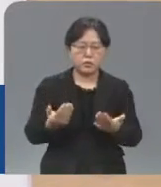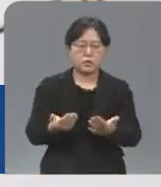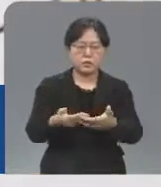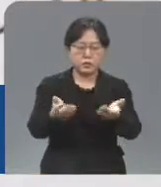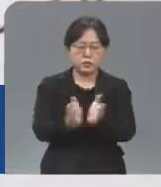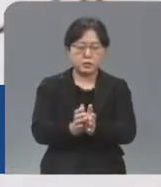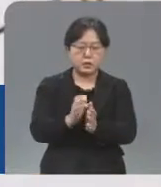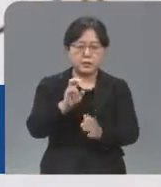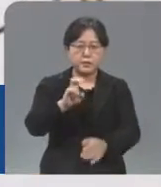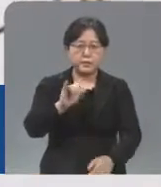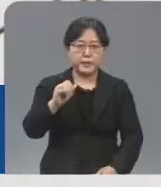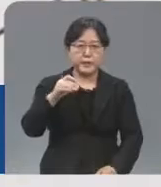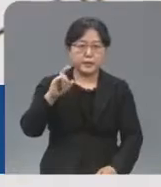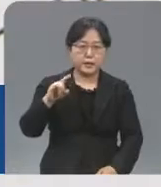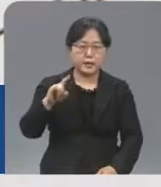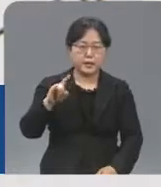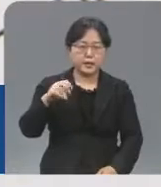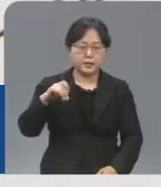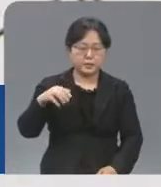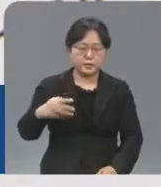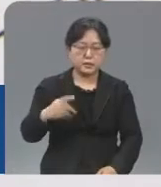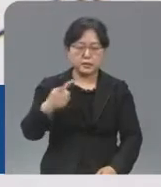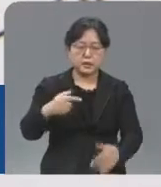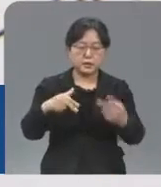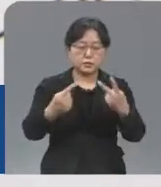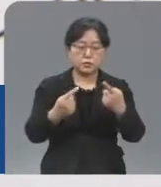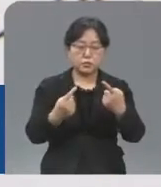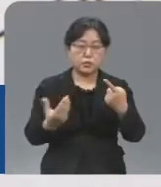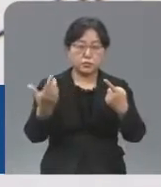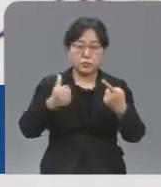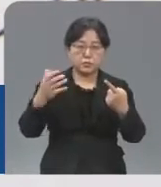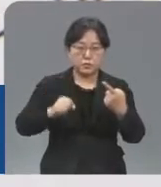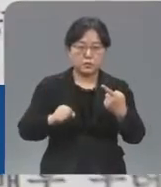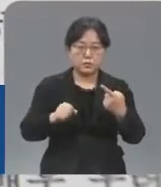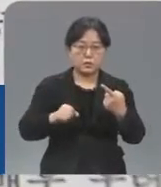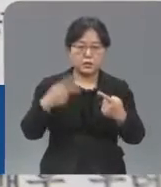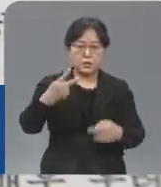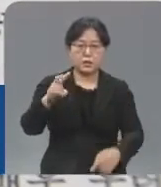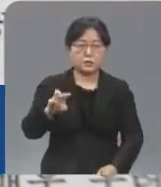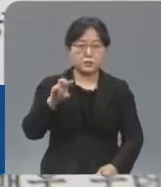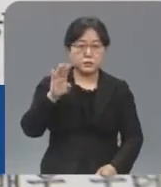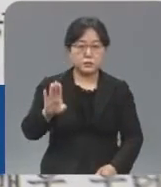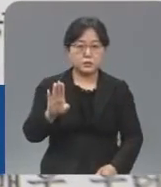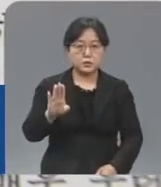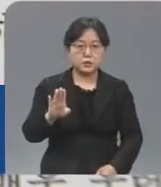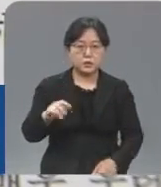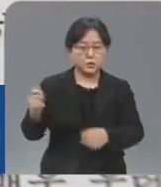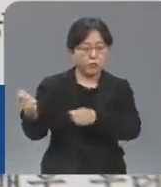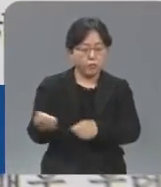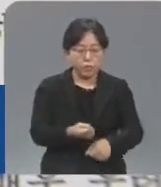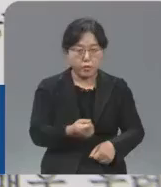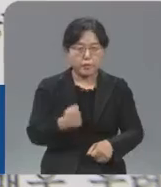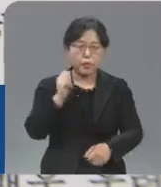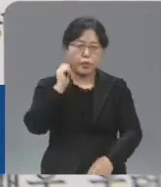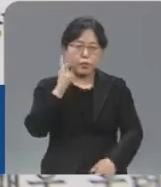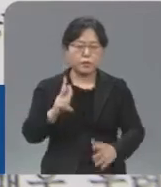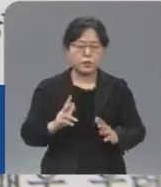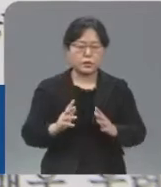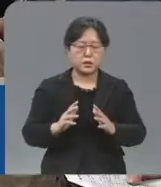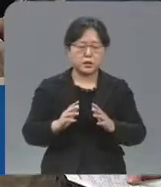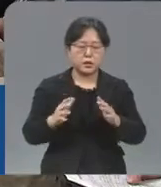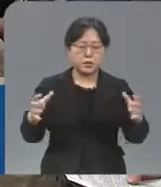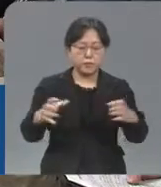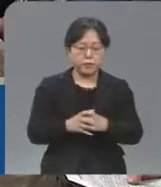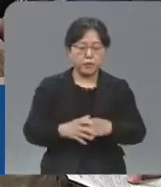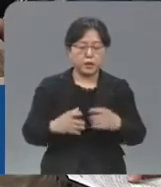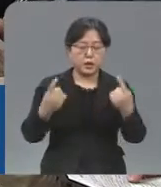단지는 미래 에셋이 1조 5천억 원을 투자해서 2024년까지 골프장과 호텔 등을 갖춘